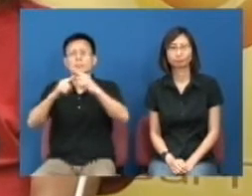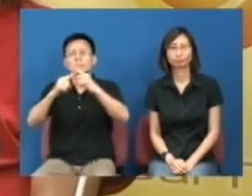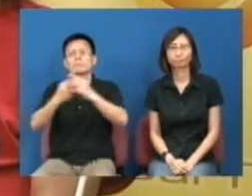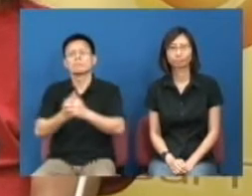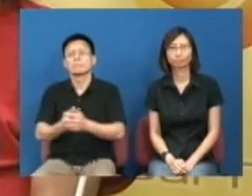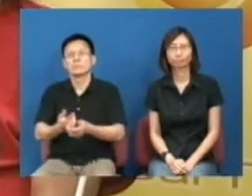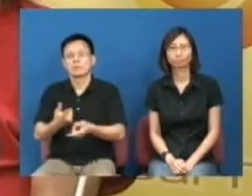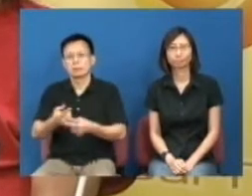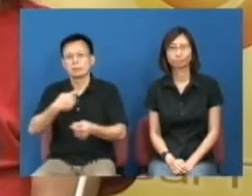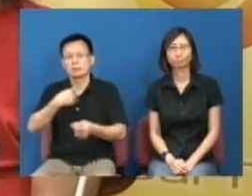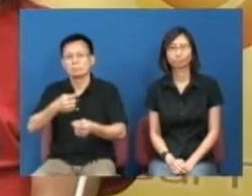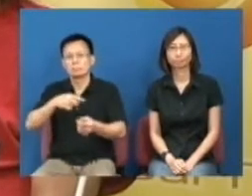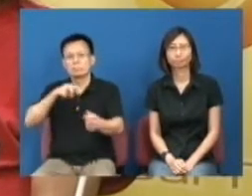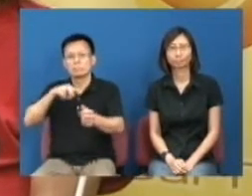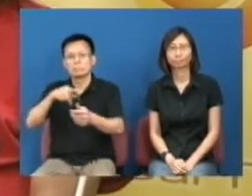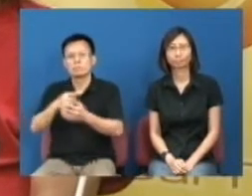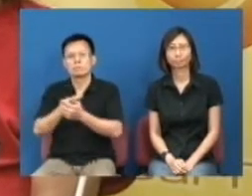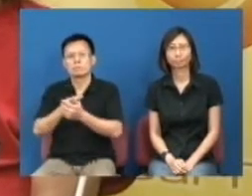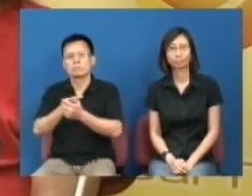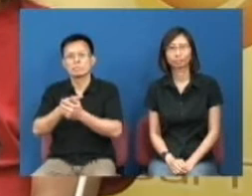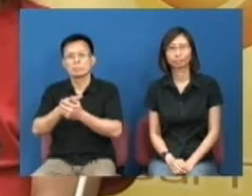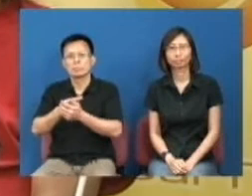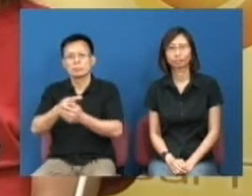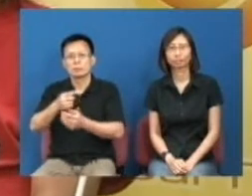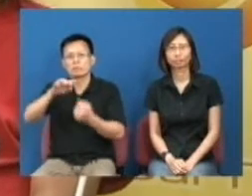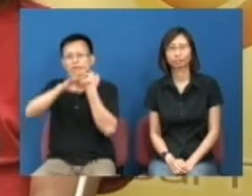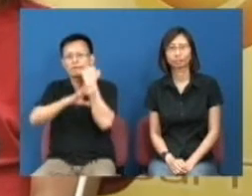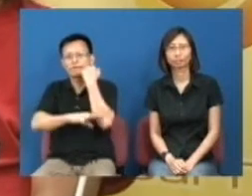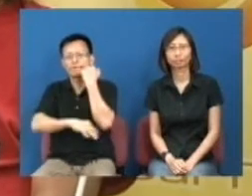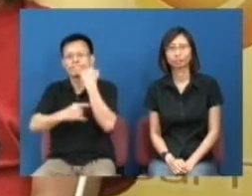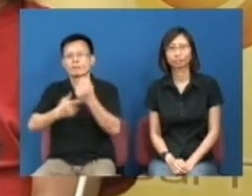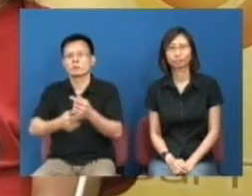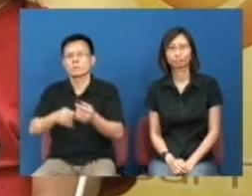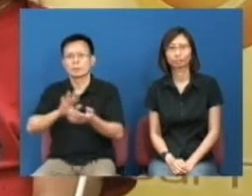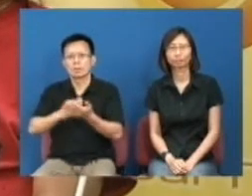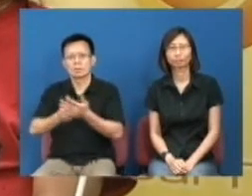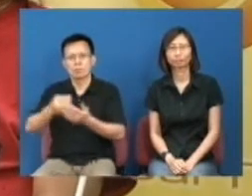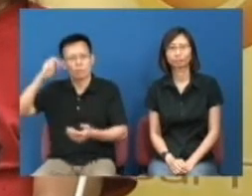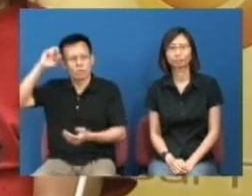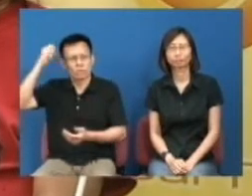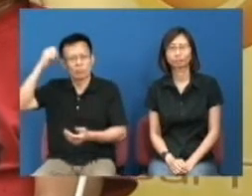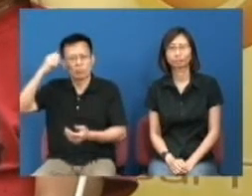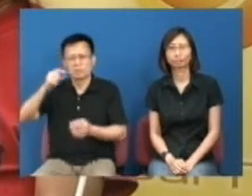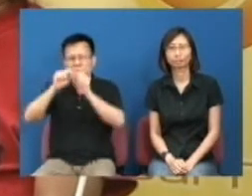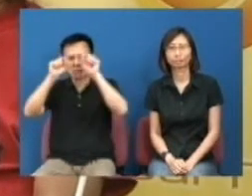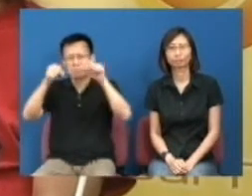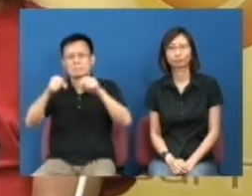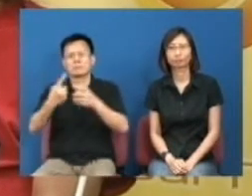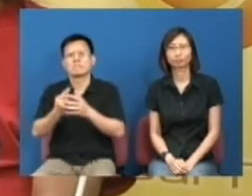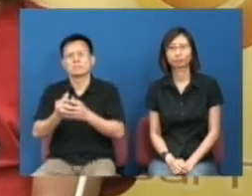佢要維持嗰個法紀，咁但係問題佢個腦係生癌啊嘛，佢唔明